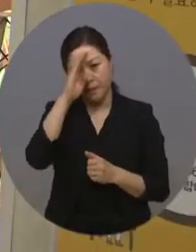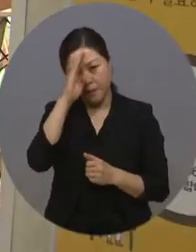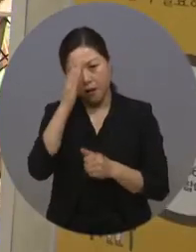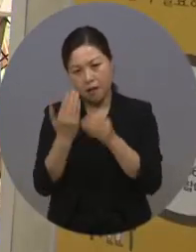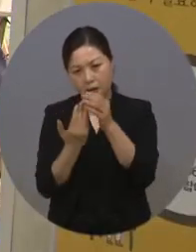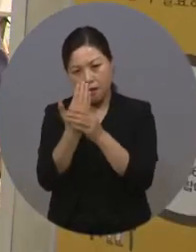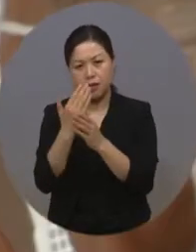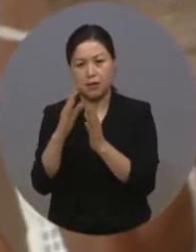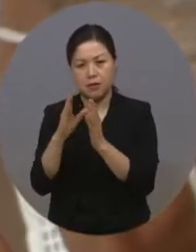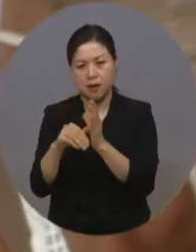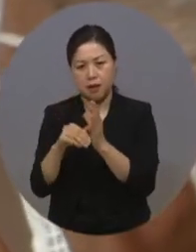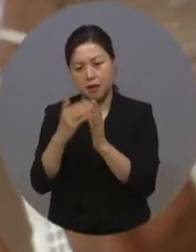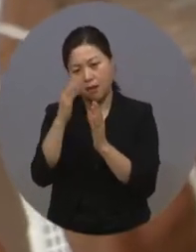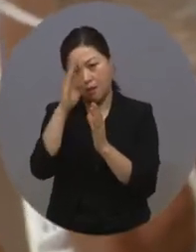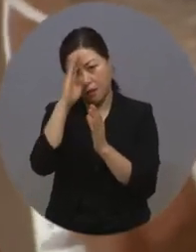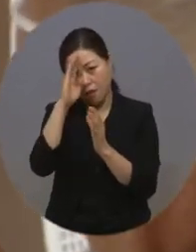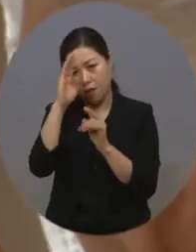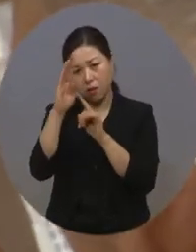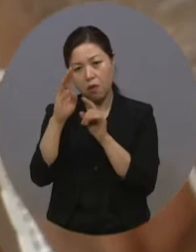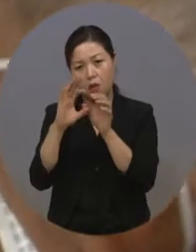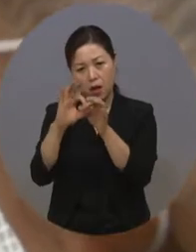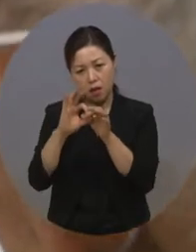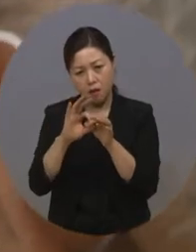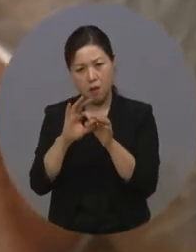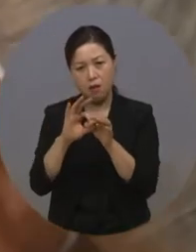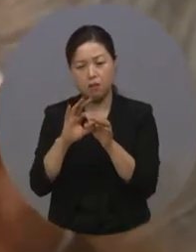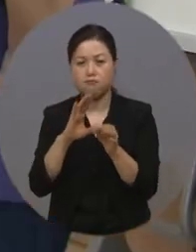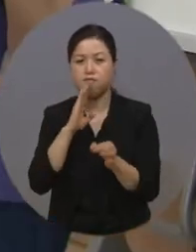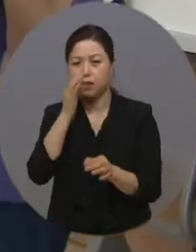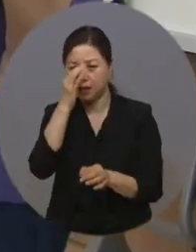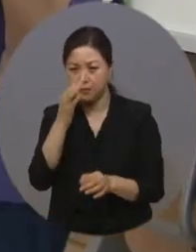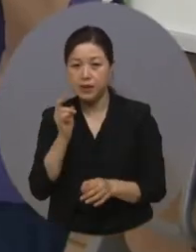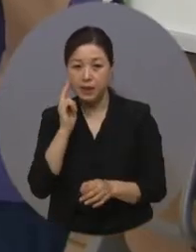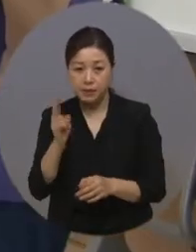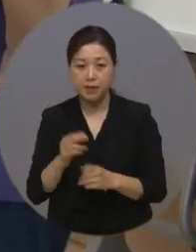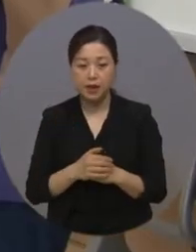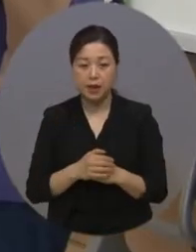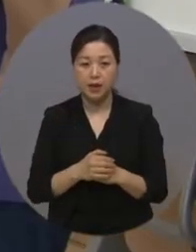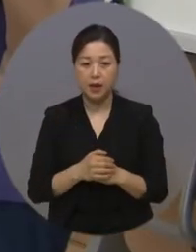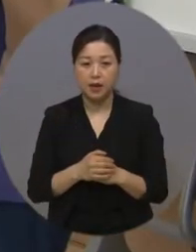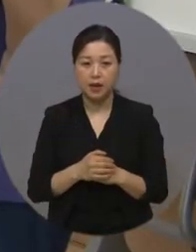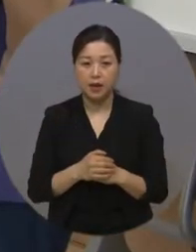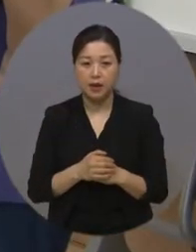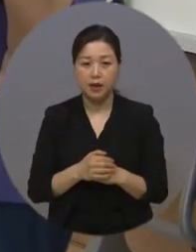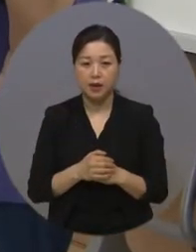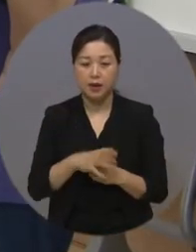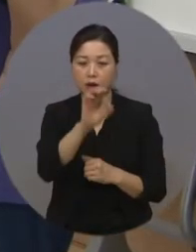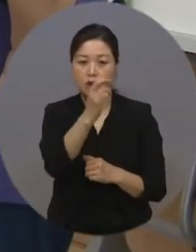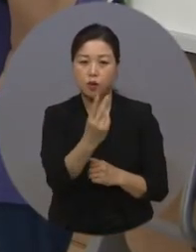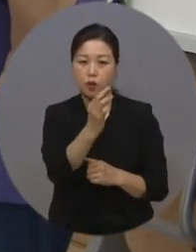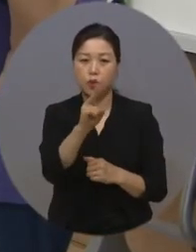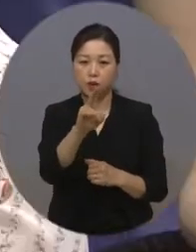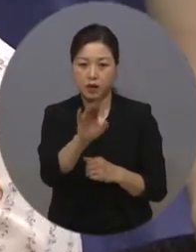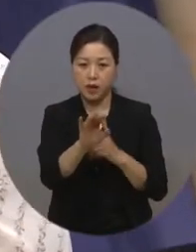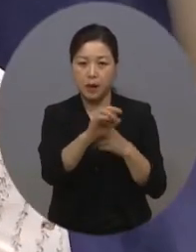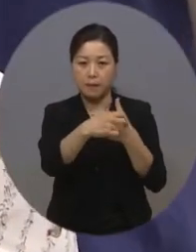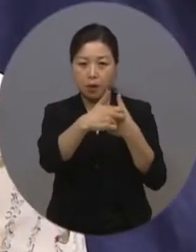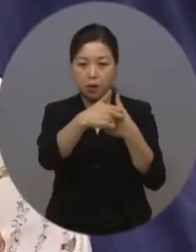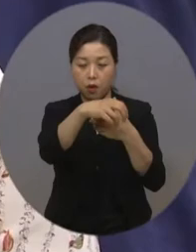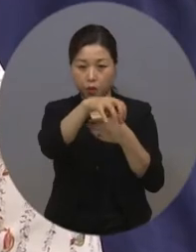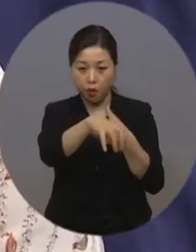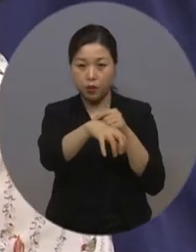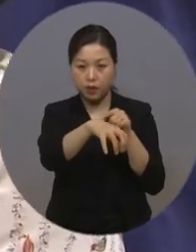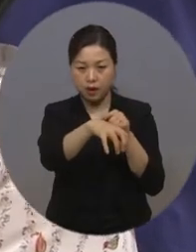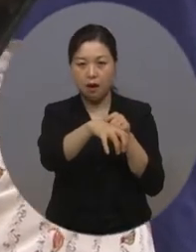내 질병에 대한 그 가장 힘들 거든요 그래서 잠수는 마지막으로 의향 병원을 질문 지금 추진하고